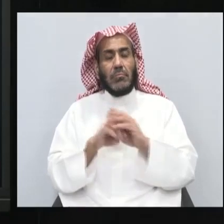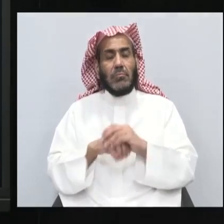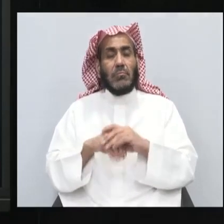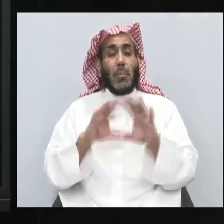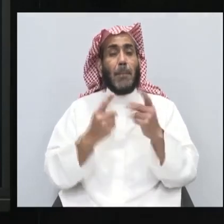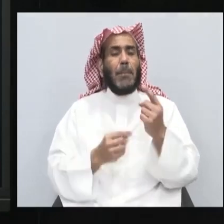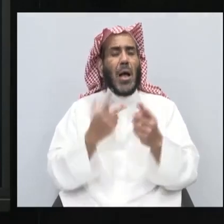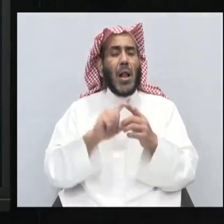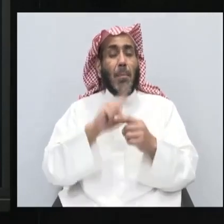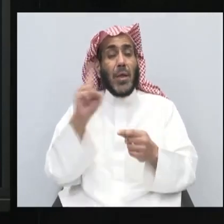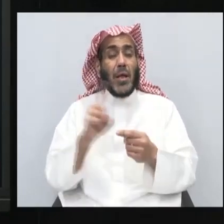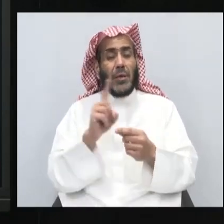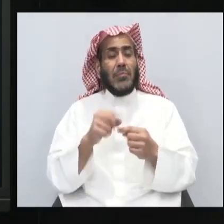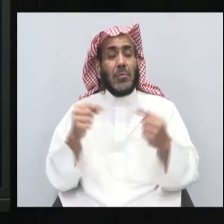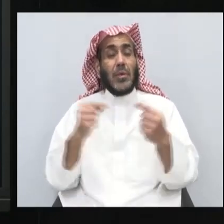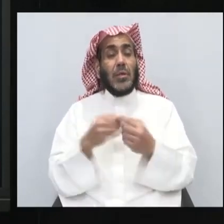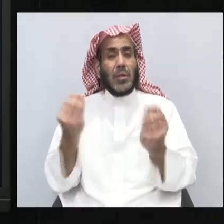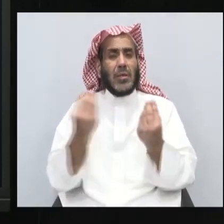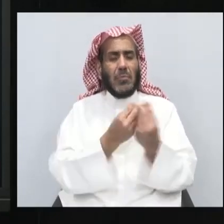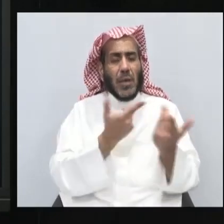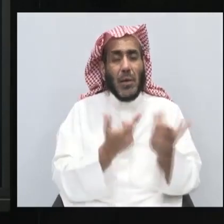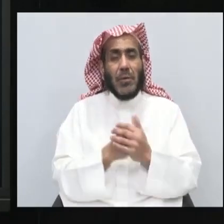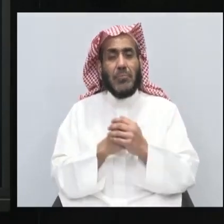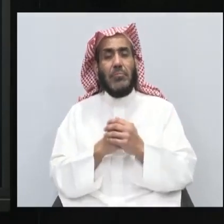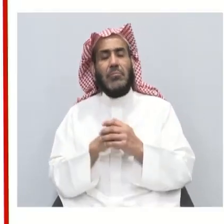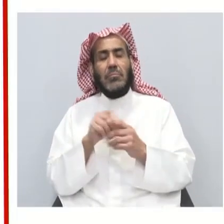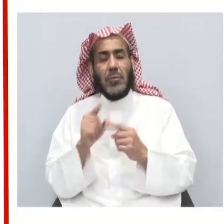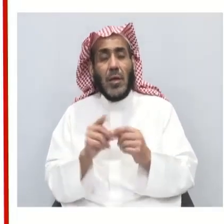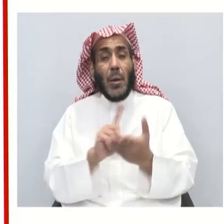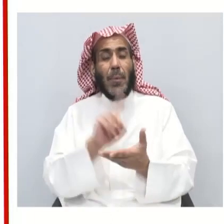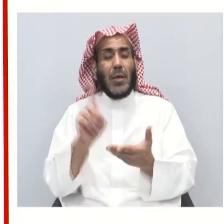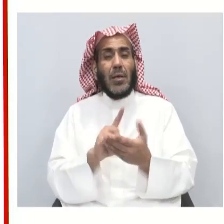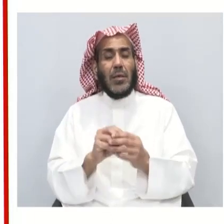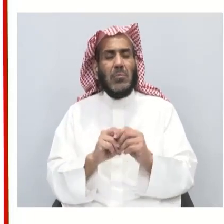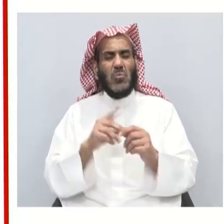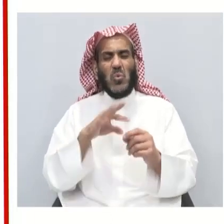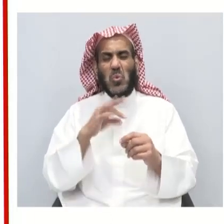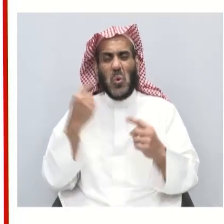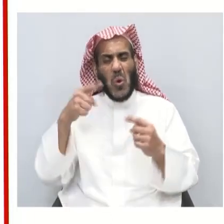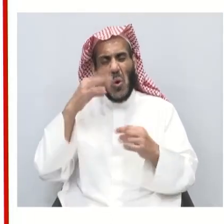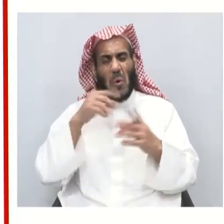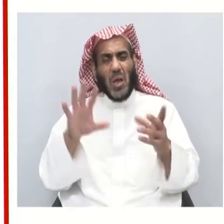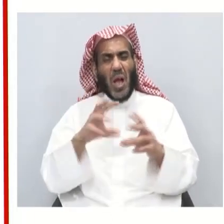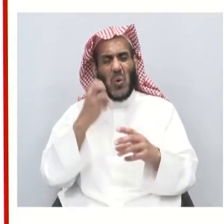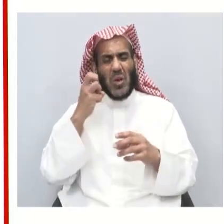ما البيئة التي ينتمي لها؟ نعم حتكون بيئة صحراوية أو جافة.